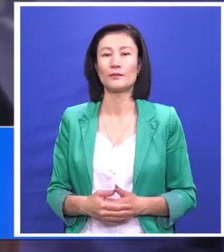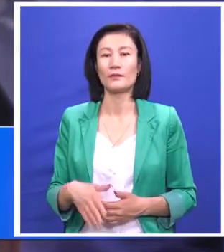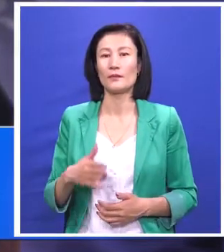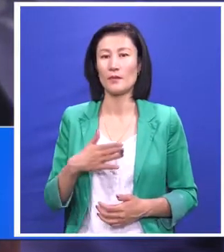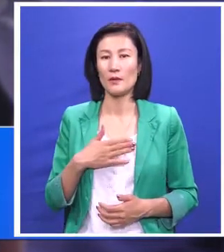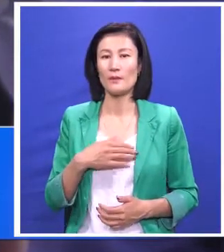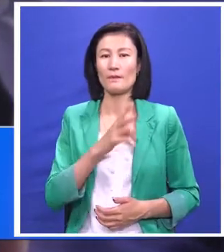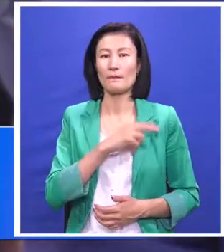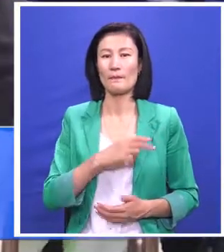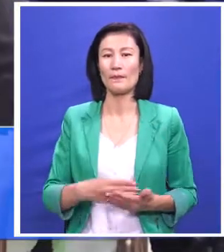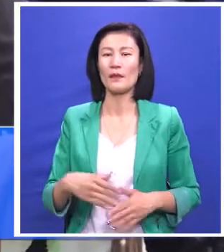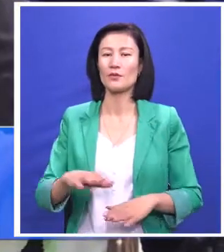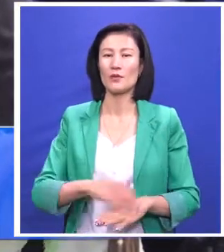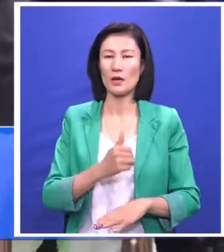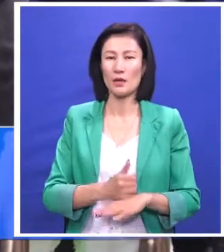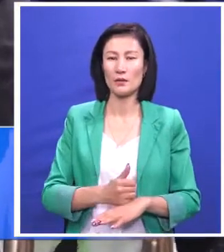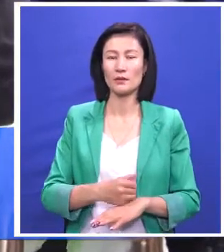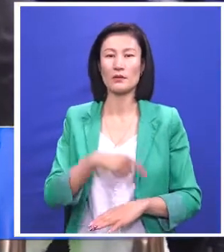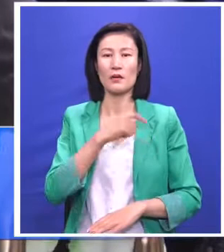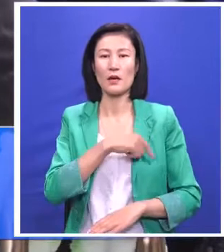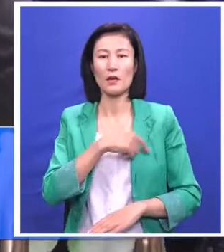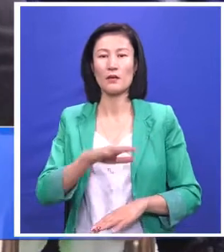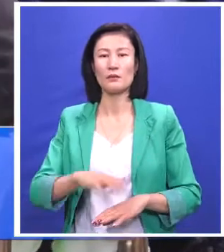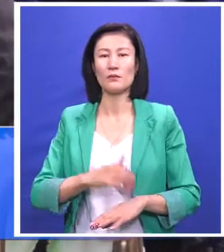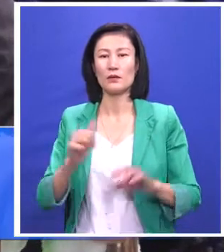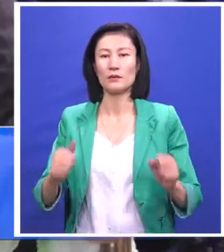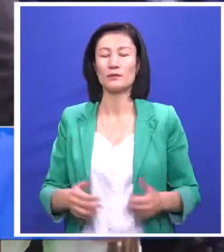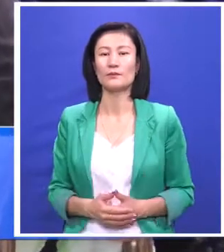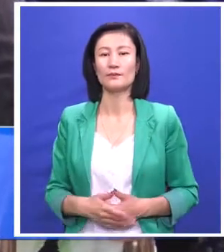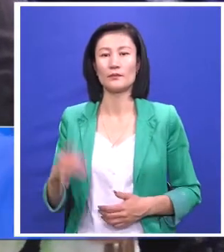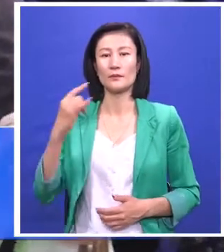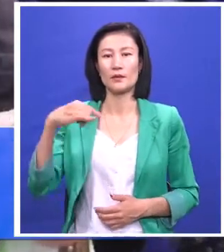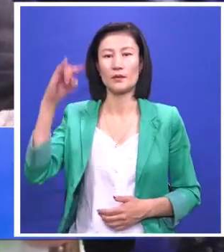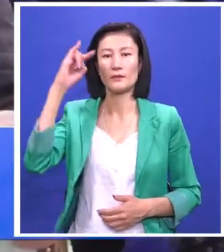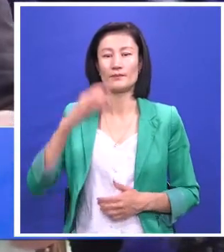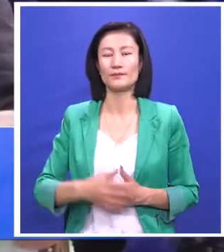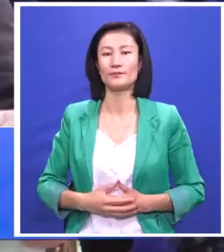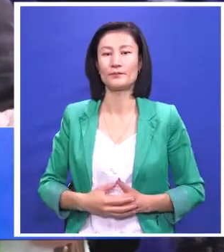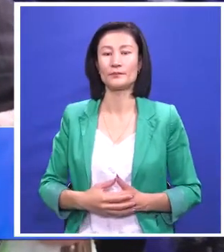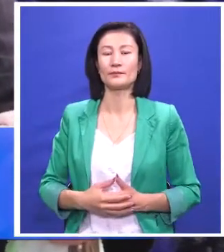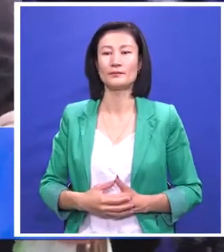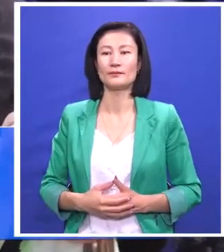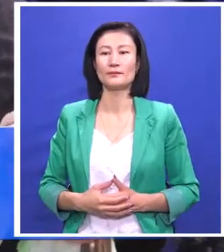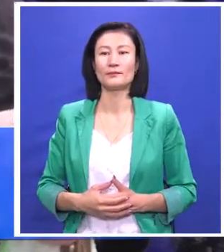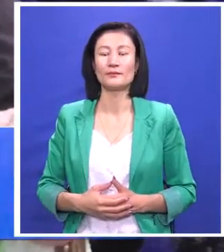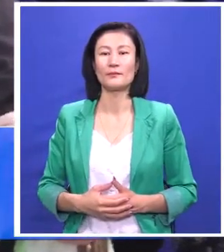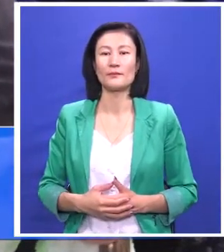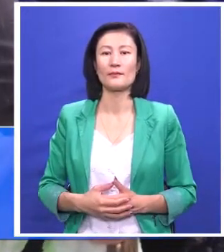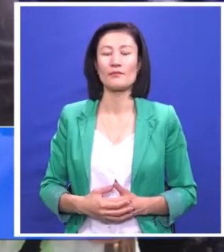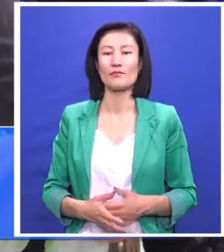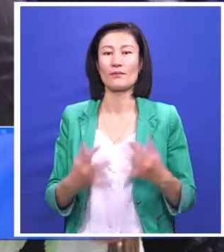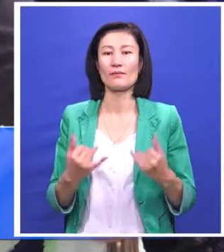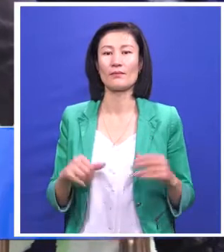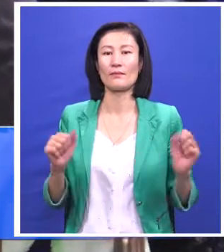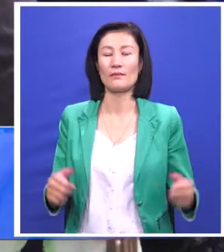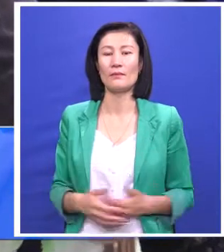ба. Иман жүзді, иман күшті. Оны қазақи рухи мұның мықты адам етпедіңіз ба. Сонда қайырымдылық мықты